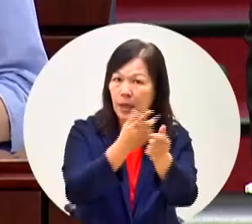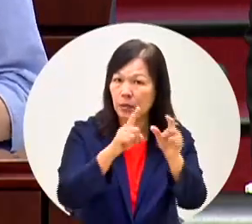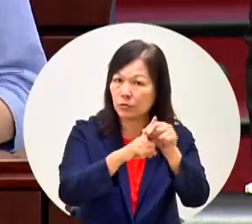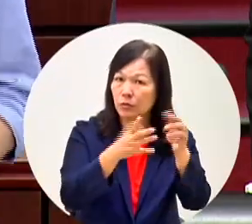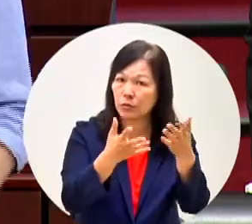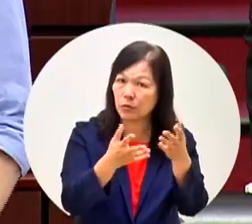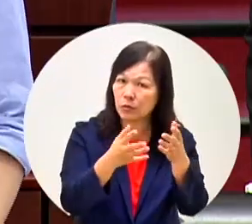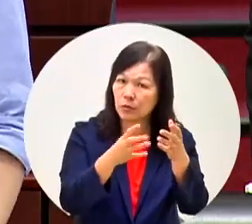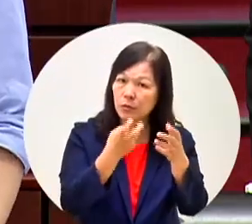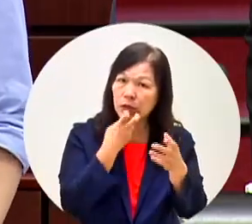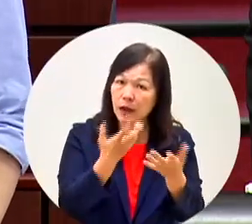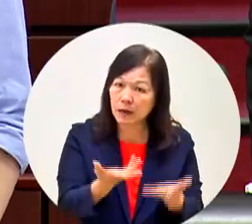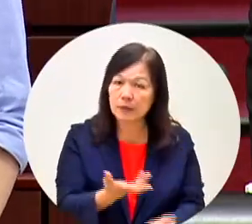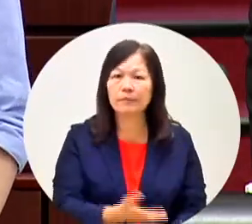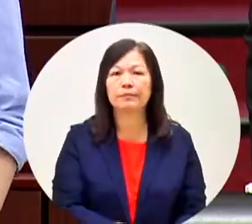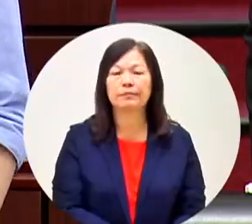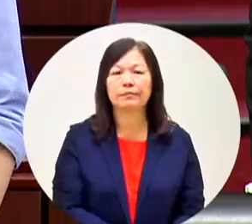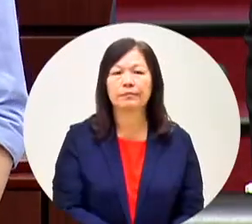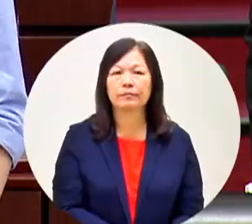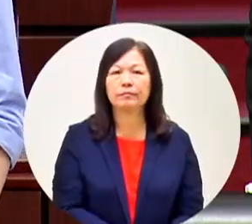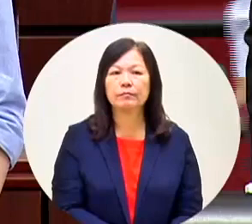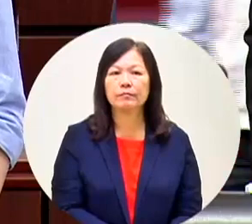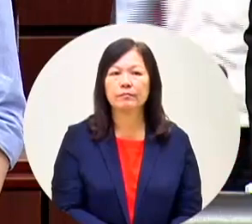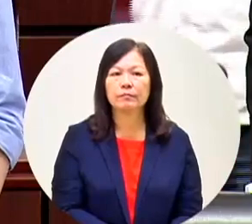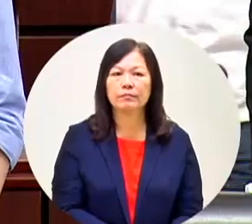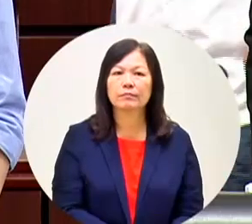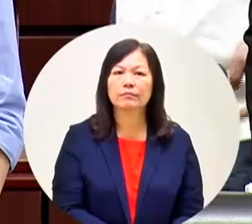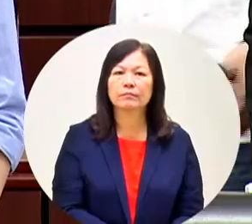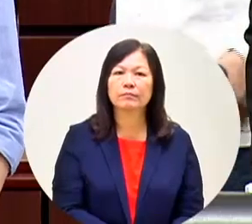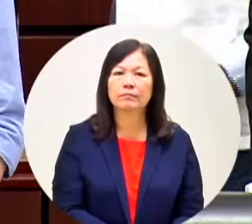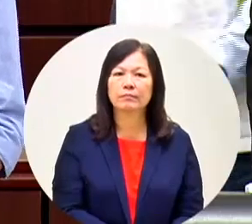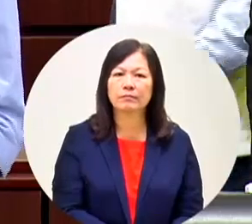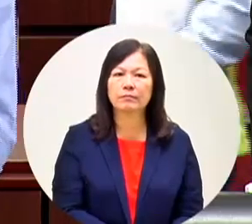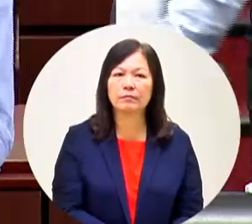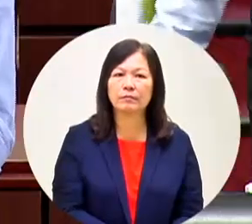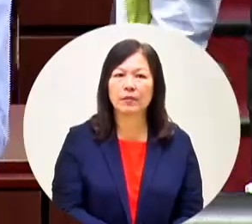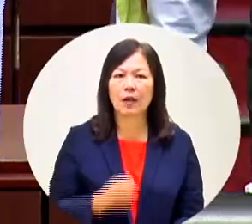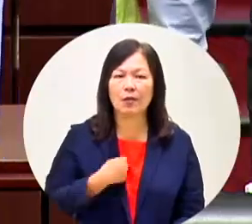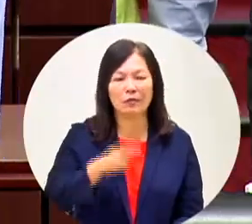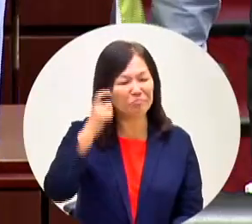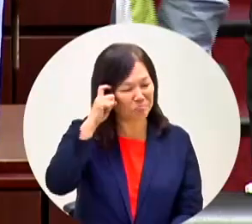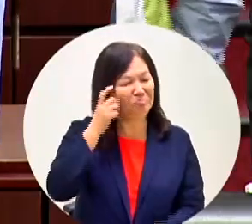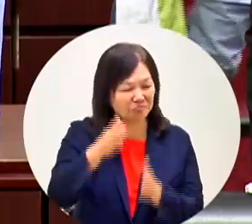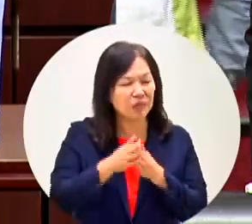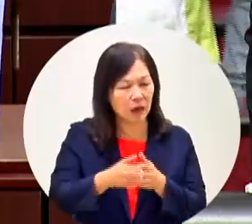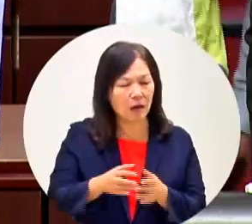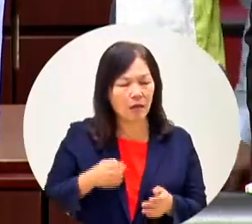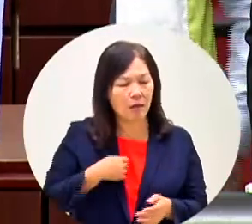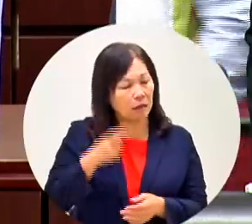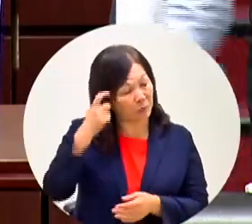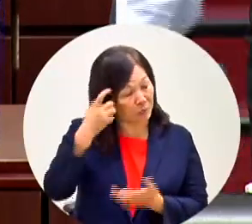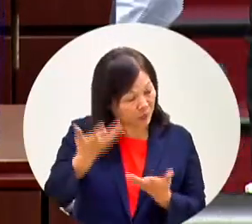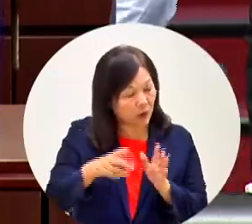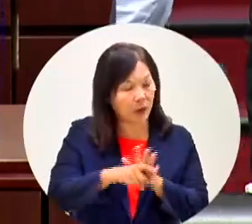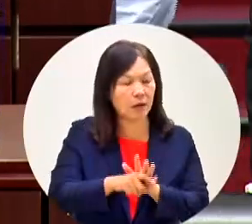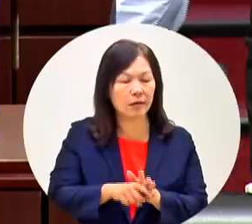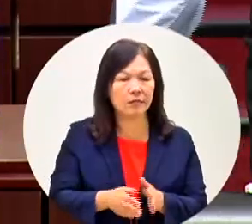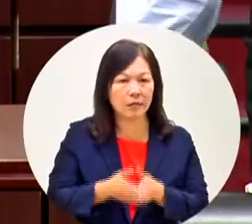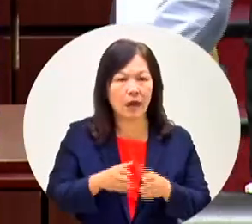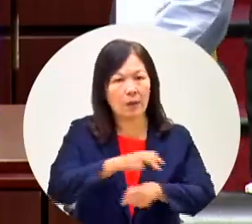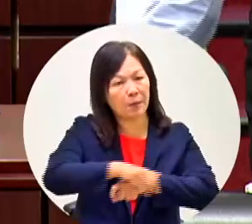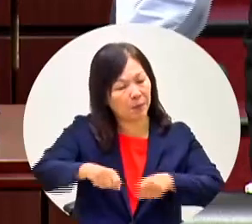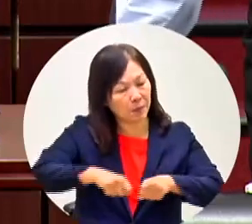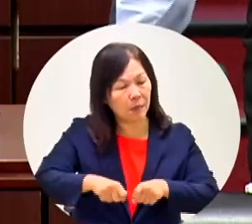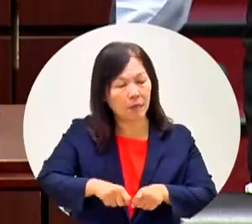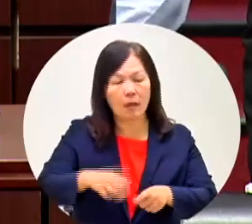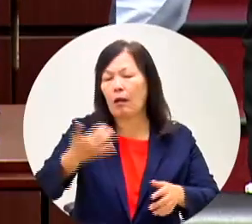我非常想要拟定。 那目前有在规划了吗？ 目前还没有规划，但是我个人非常